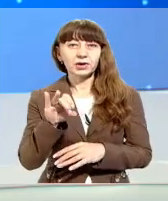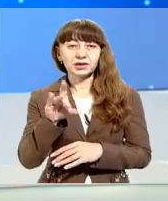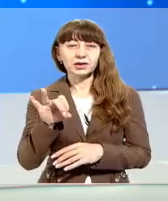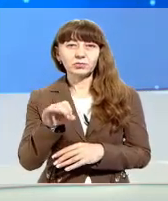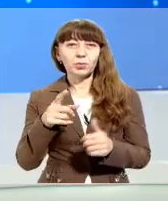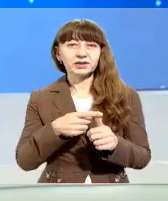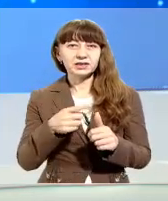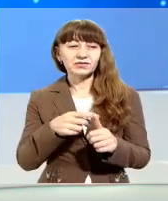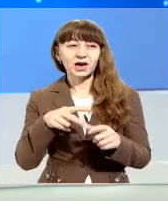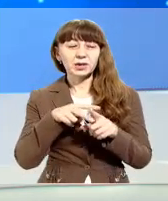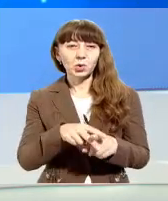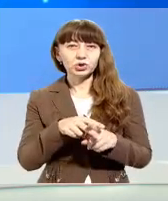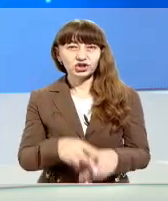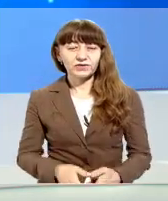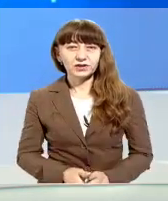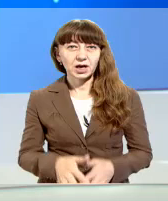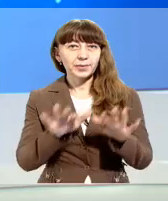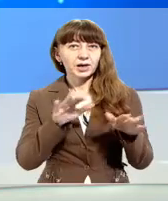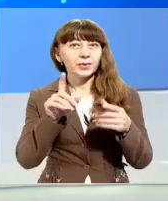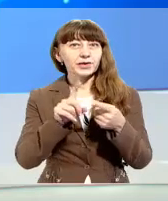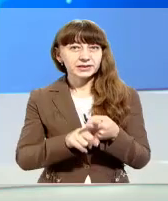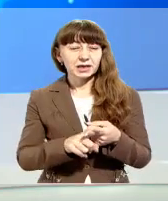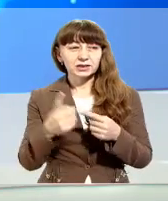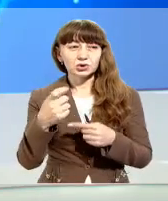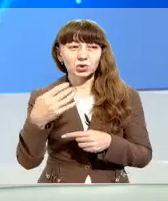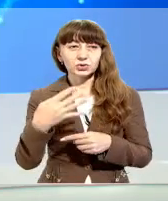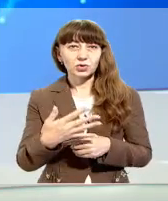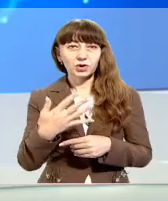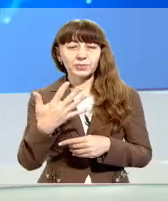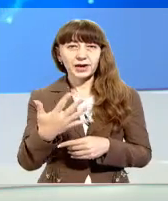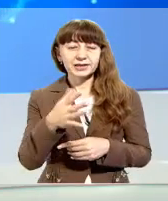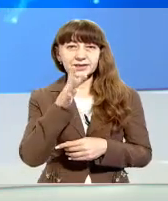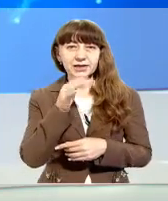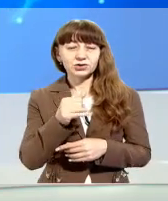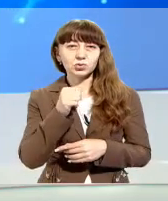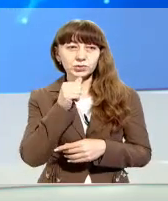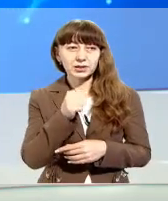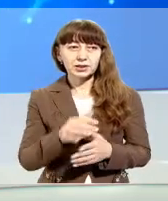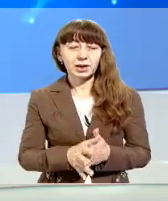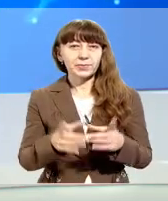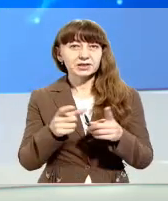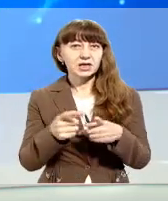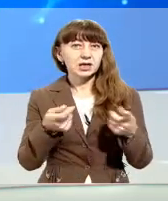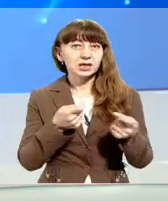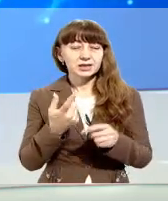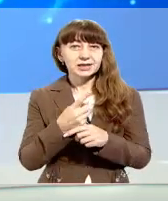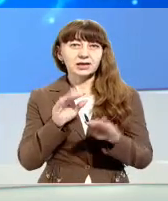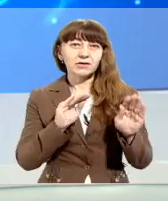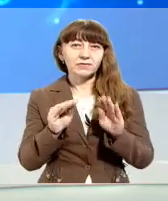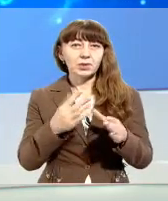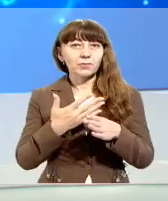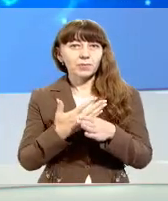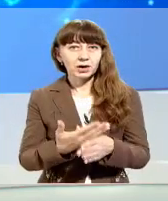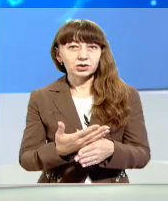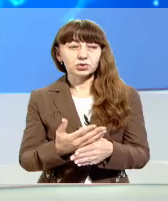қаласының 145 жылдығына орайластырып отыр. Бұл көрме суретшінің шығармашылығымен танысуға және көшпенділердің өмір салтын терең